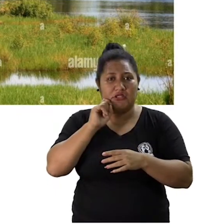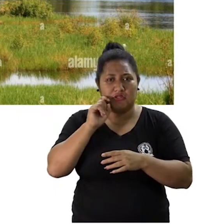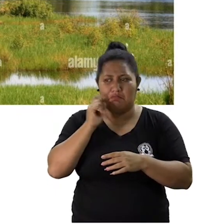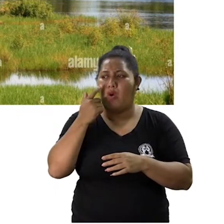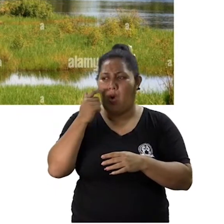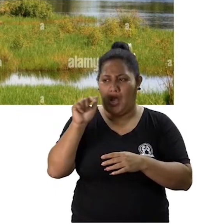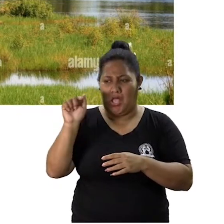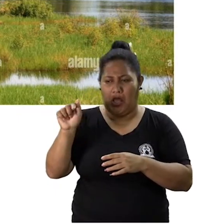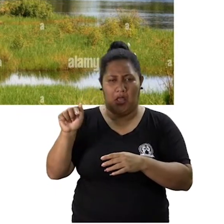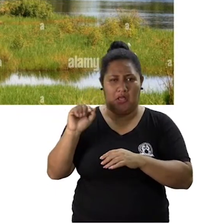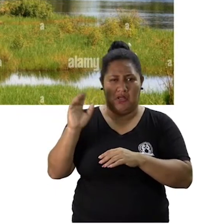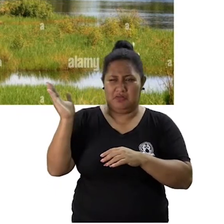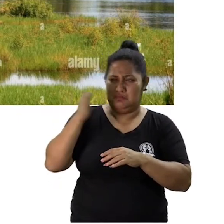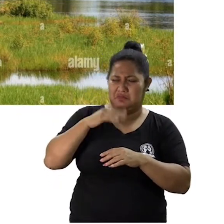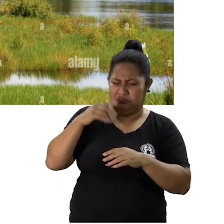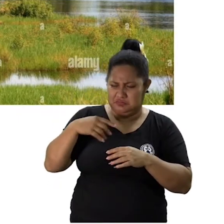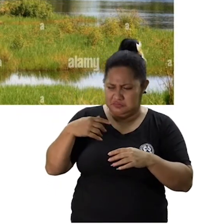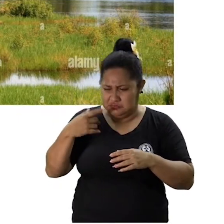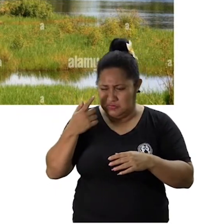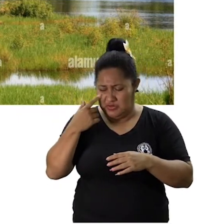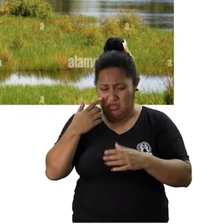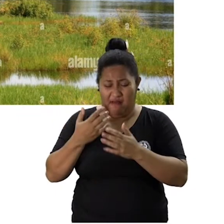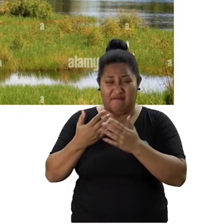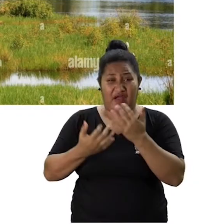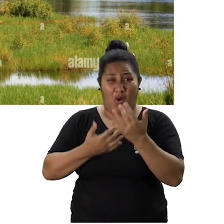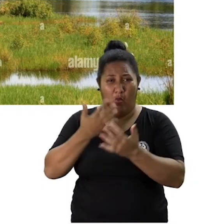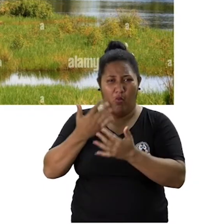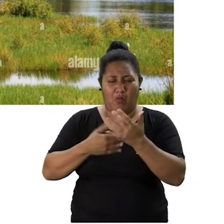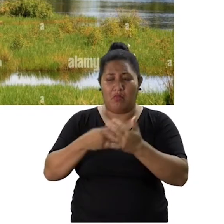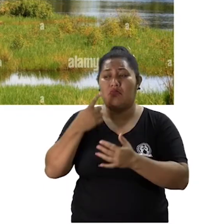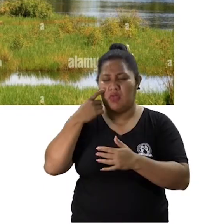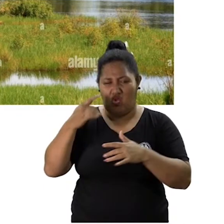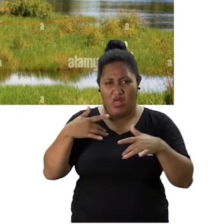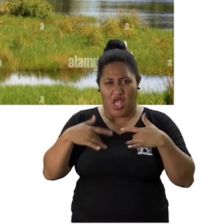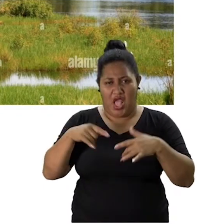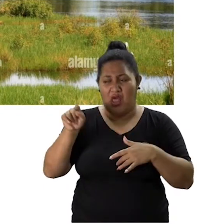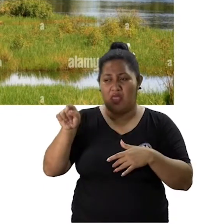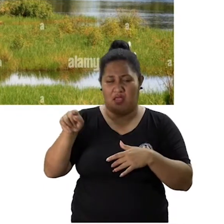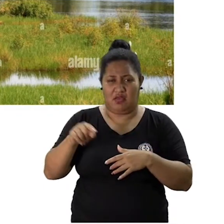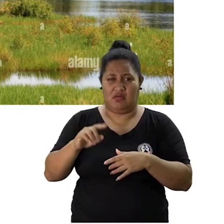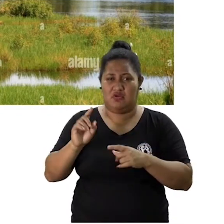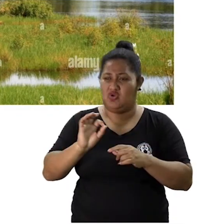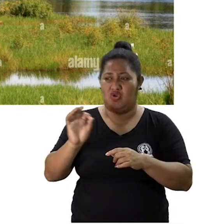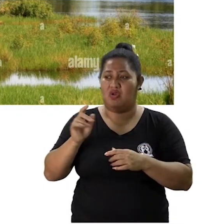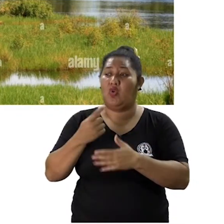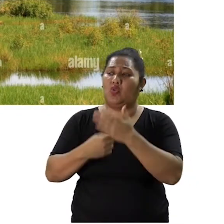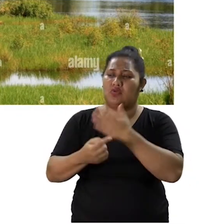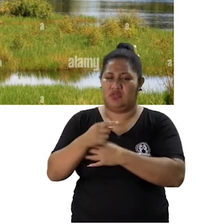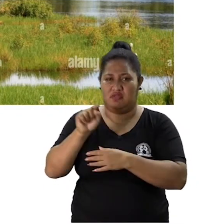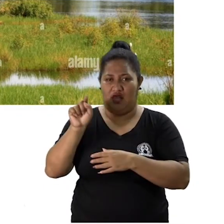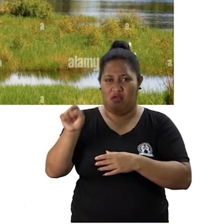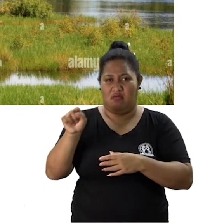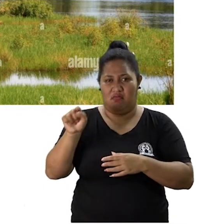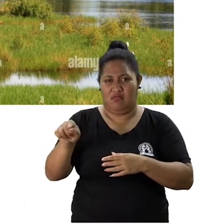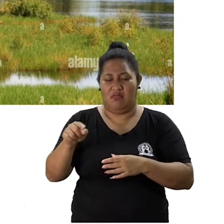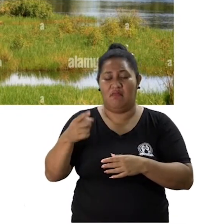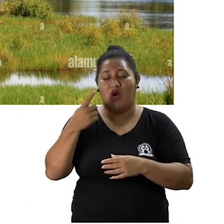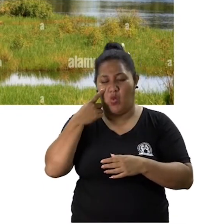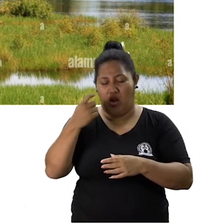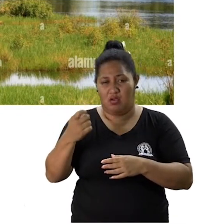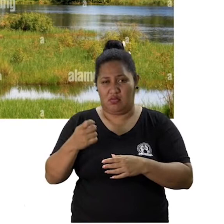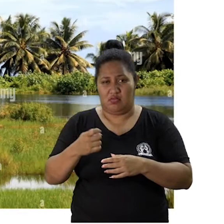le taufusi. Whapena hui la I le vau e ola. Ia, ele ola I sesi amea. Na o ia le taufusi e tele